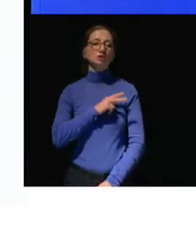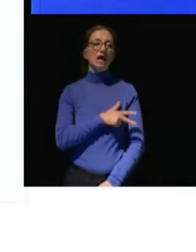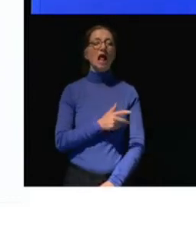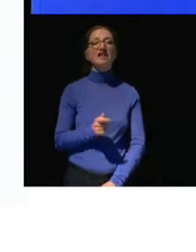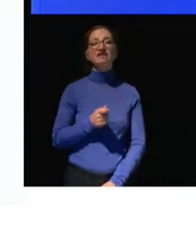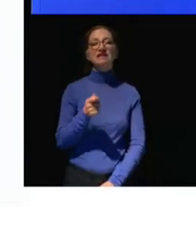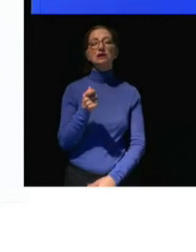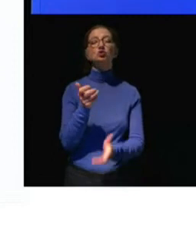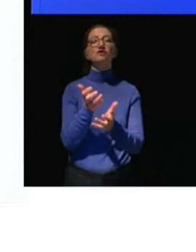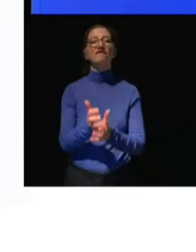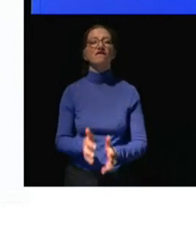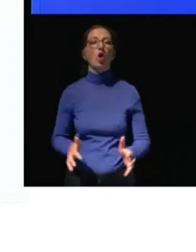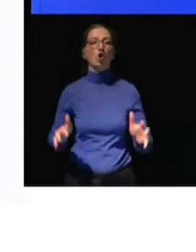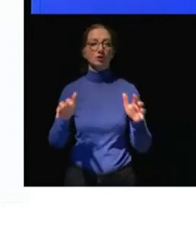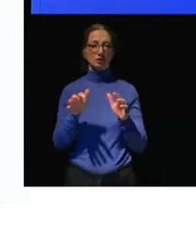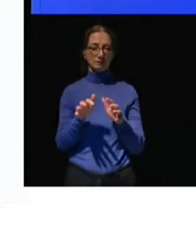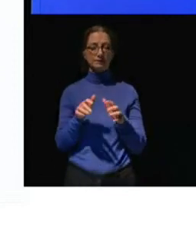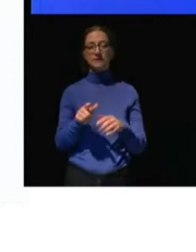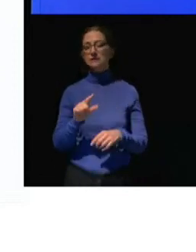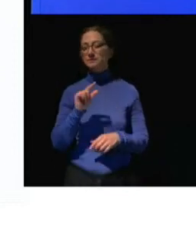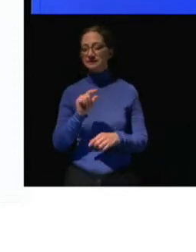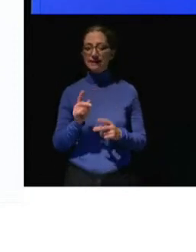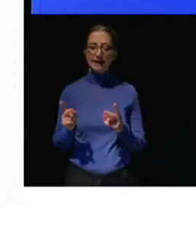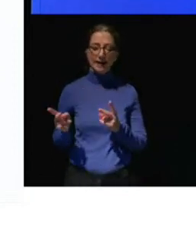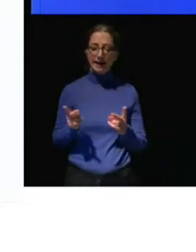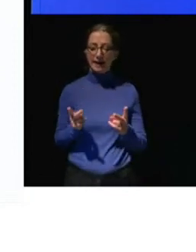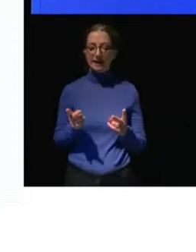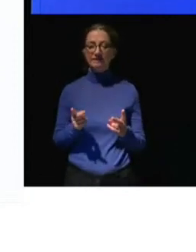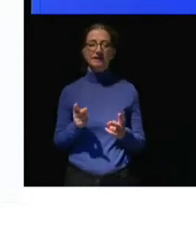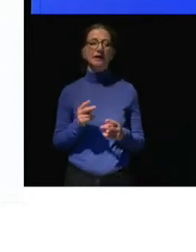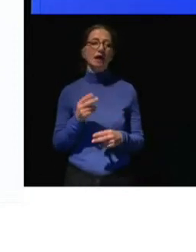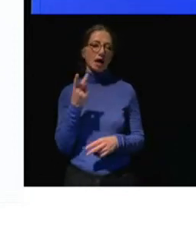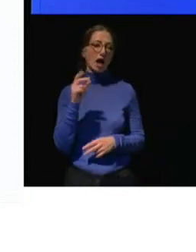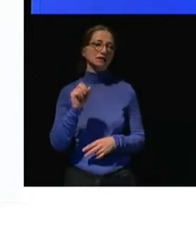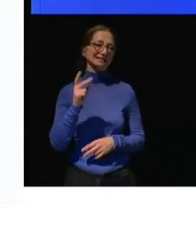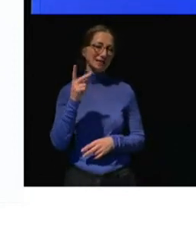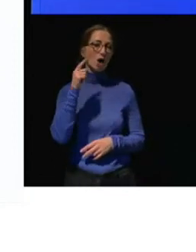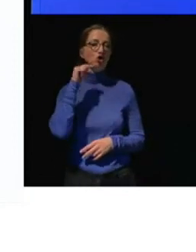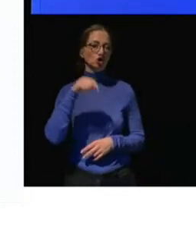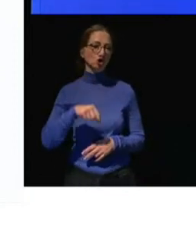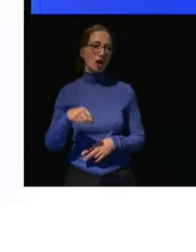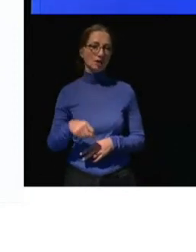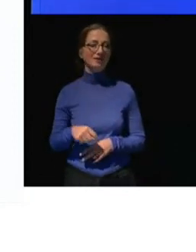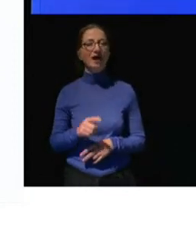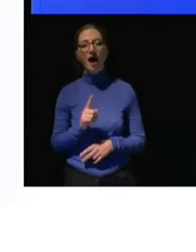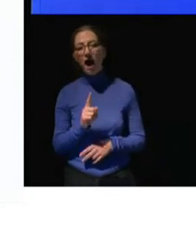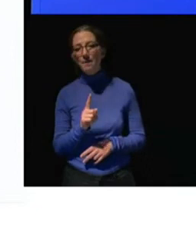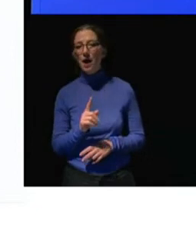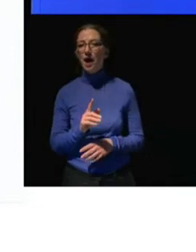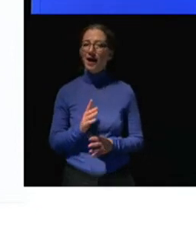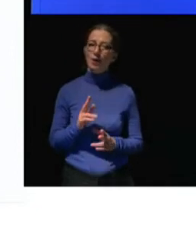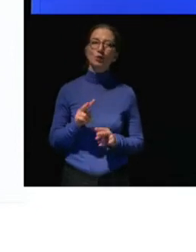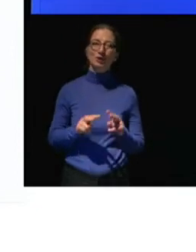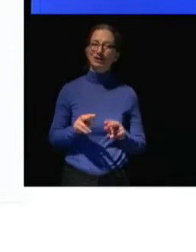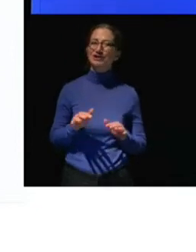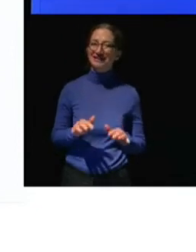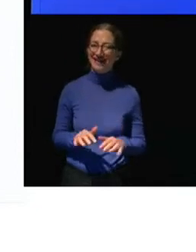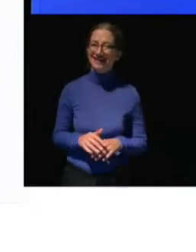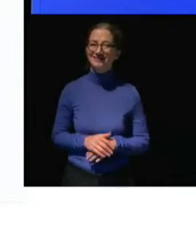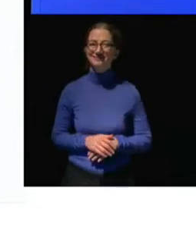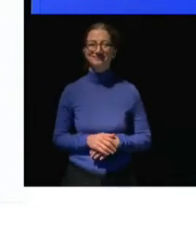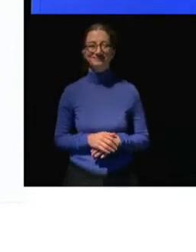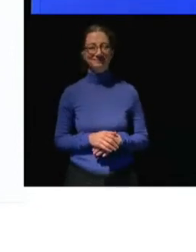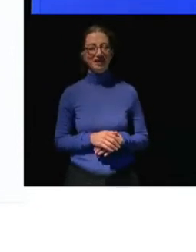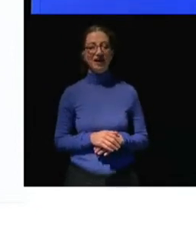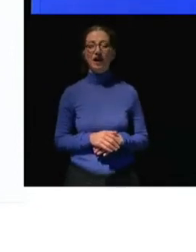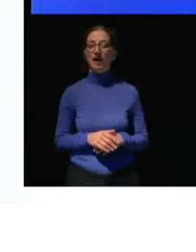Künstlersozialversicherungsfonds, der ein bisschen ähnlich ist wie die Künstlersozialkasse in Deutschland, aber dann auch wieder nicht. Genau,